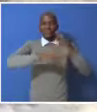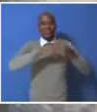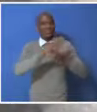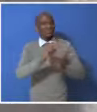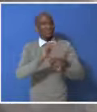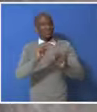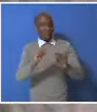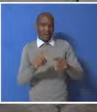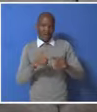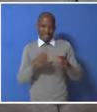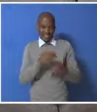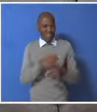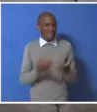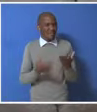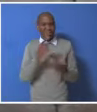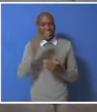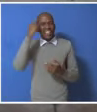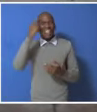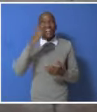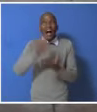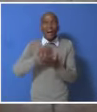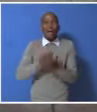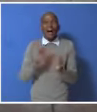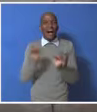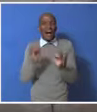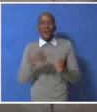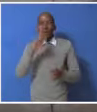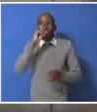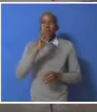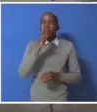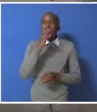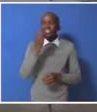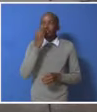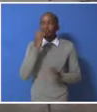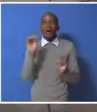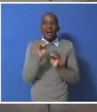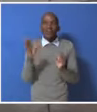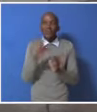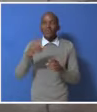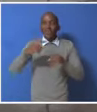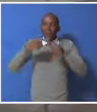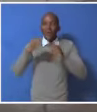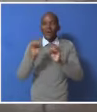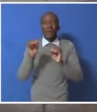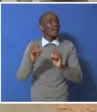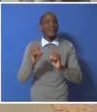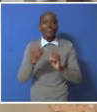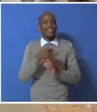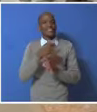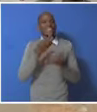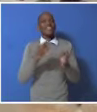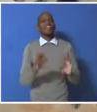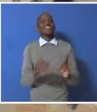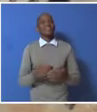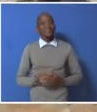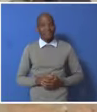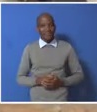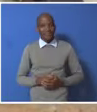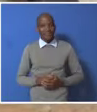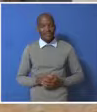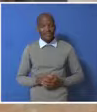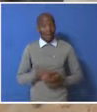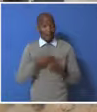ga gona mo go teng dikgong dikolo dile ga go apewa kana mosadimogolo le tseletsala ga a na dipilisi ka gore a gona mollo. Lenaneo le la